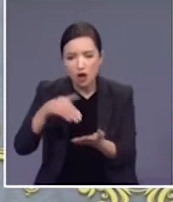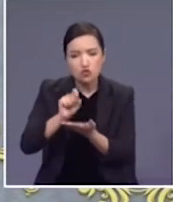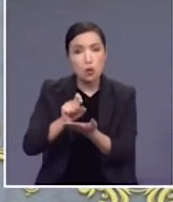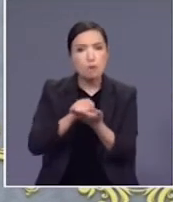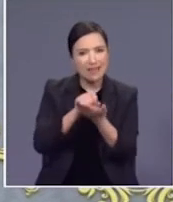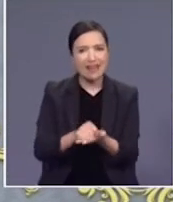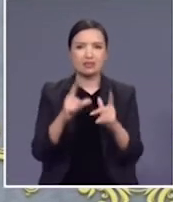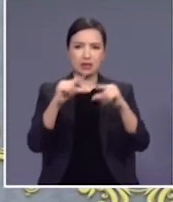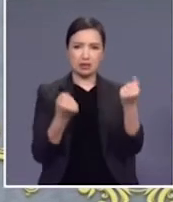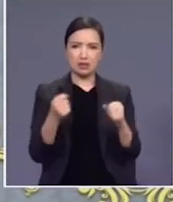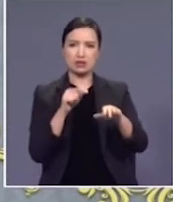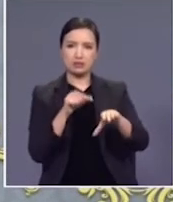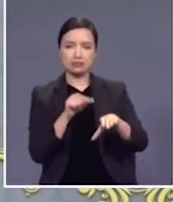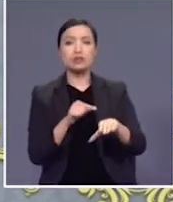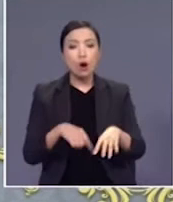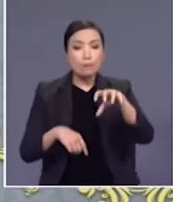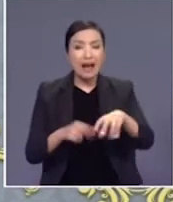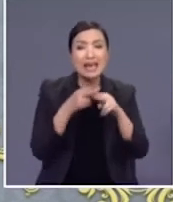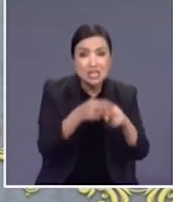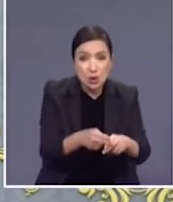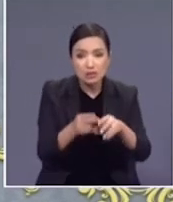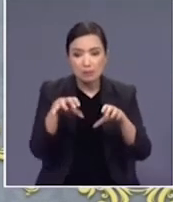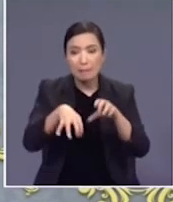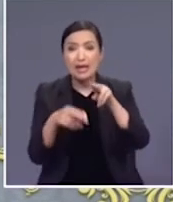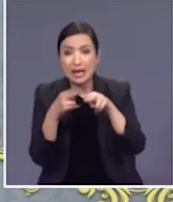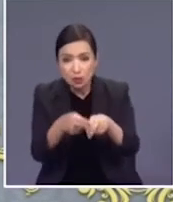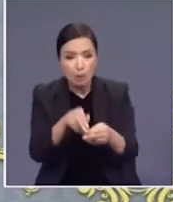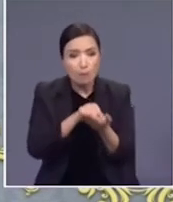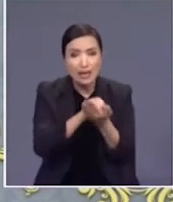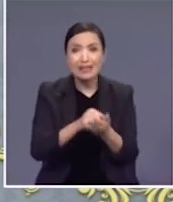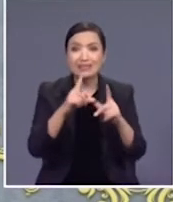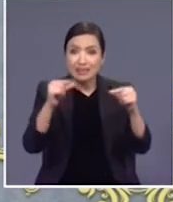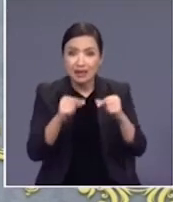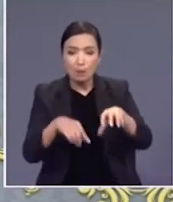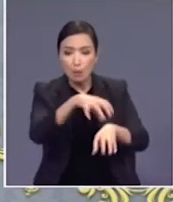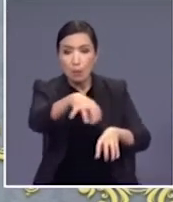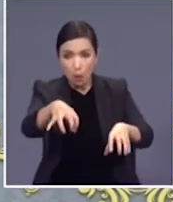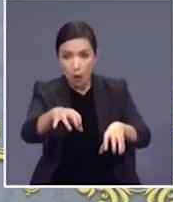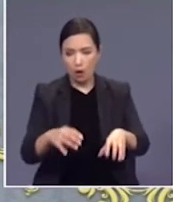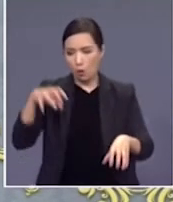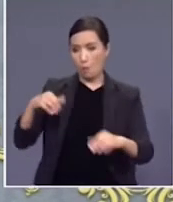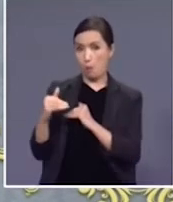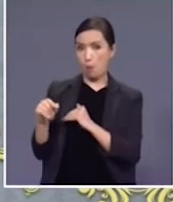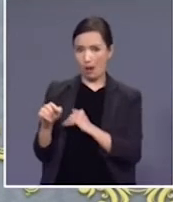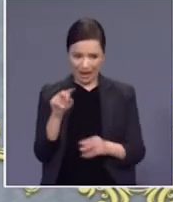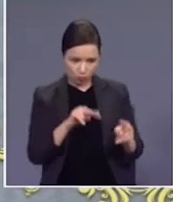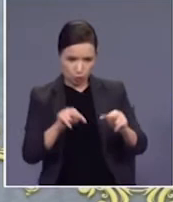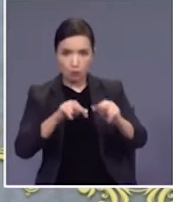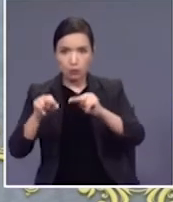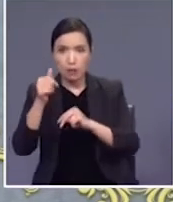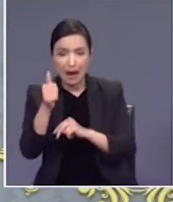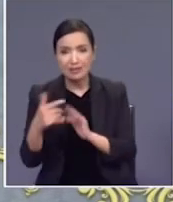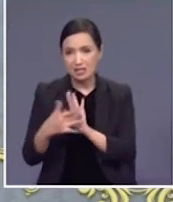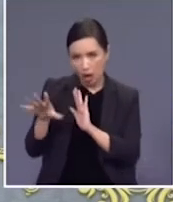แท็กซี่ของผู้ประกอบการเอกชนต่างๆให้เป็นไปตามที่กรมการขนส่งทางบกได้กำหนดโดยการนำเทคโนโลยีเข้ามาบริหารจัดการ